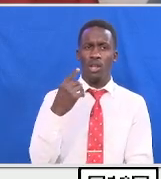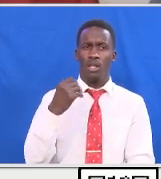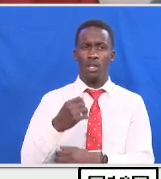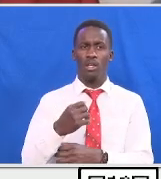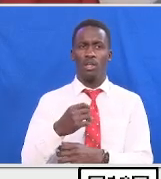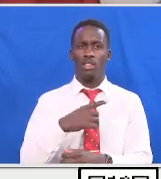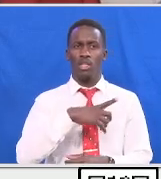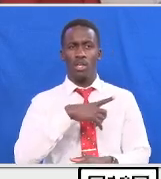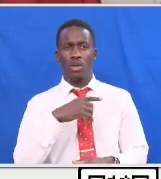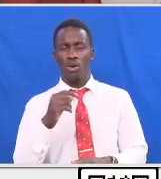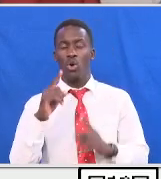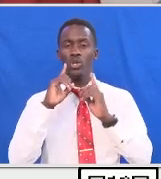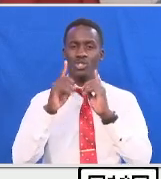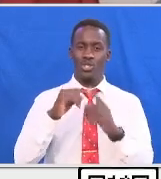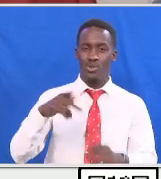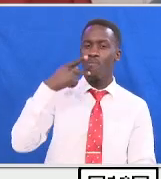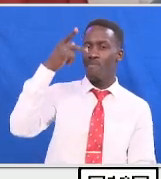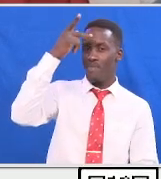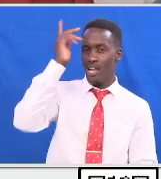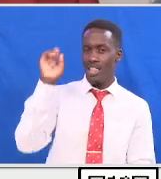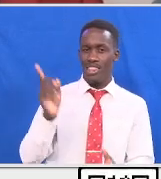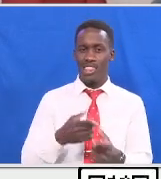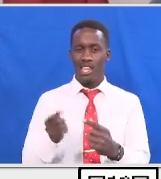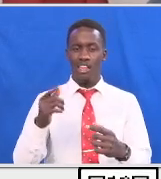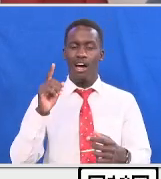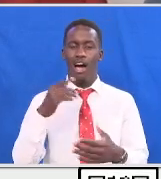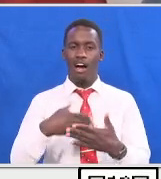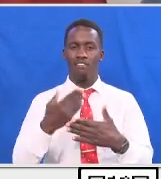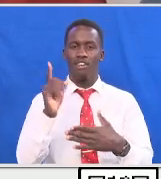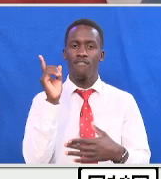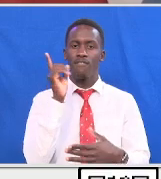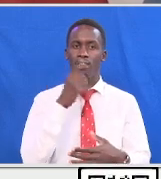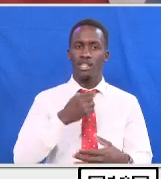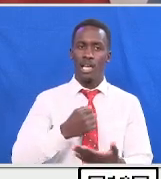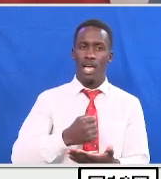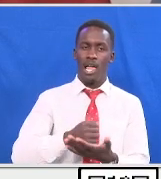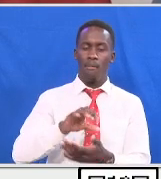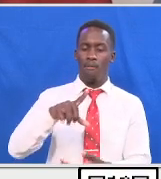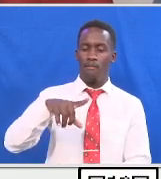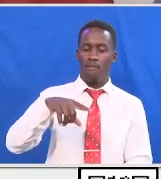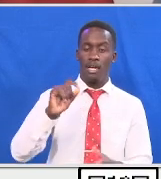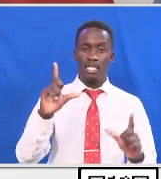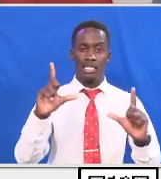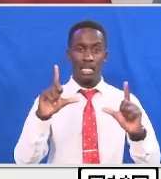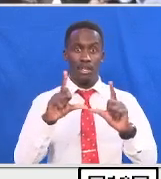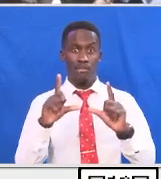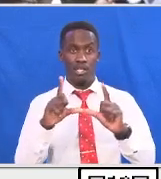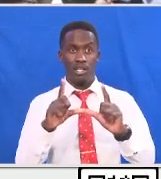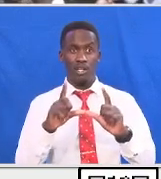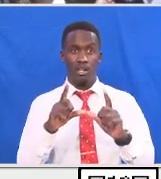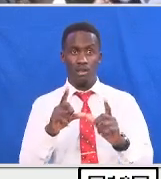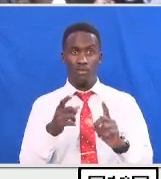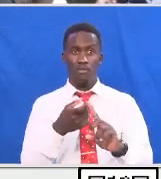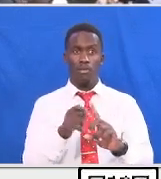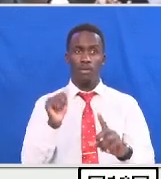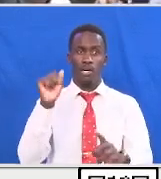Wanaenda wanaongea na wazazi, wazazi wakimaliza tunawasaidia kupata hizo cheti katika